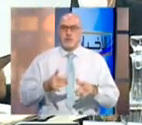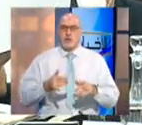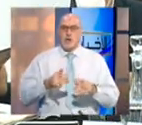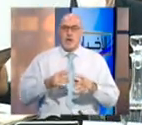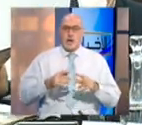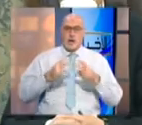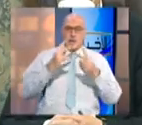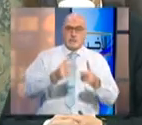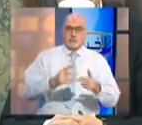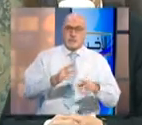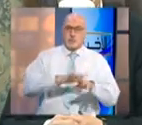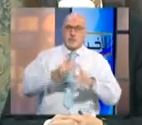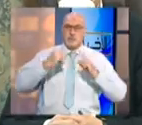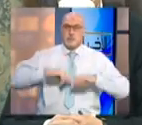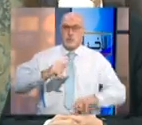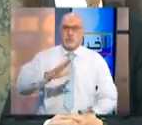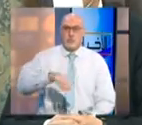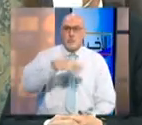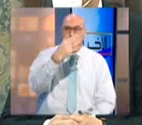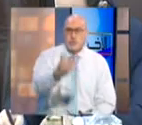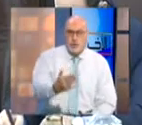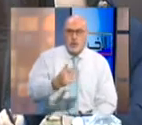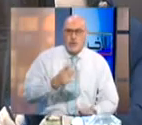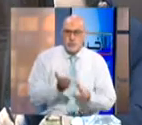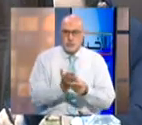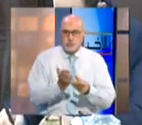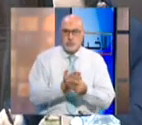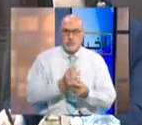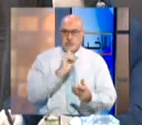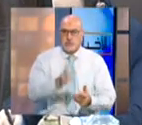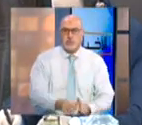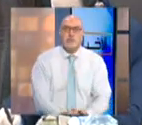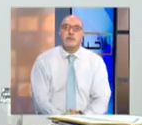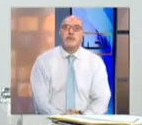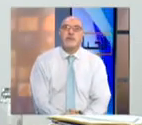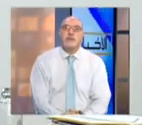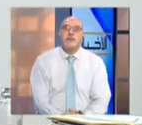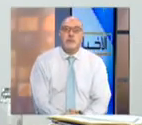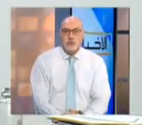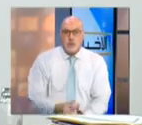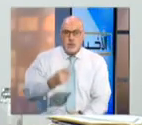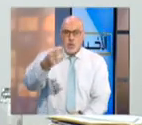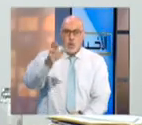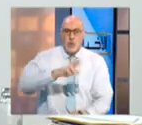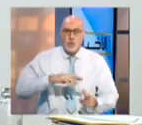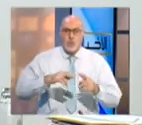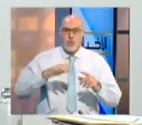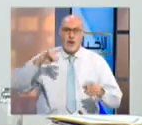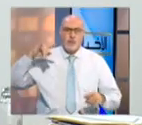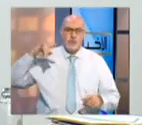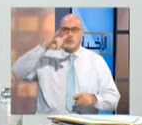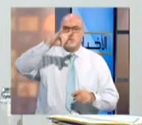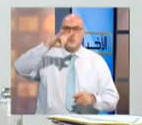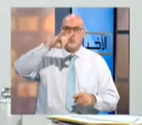يفصل اجتماع مجلس الوزراء المقبل في الملف. العودة إلى معدل الرحلات